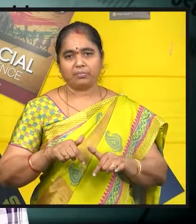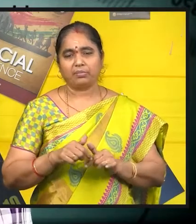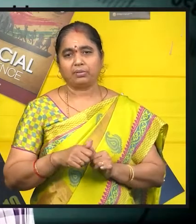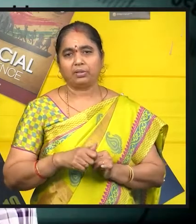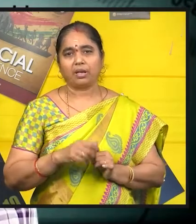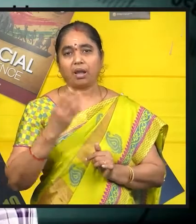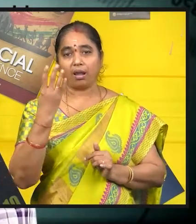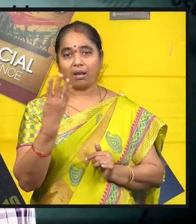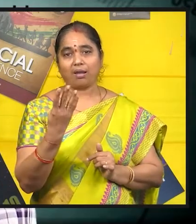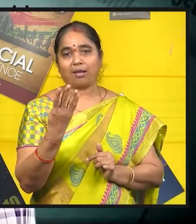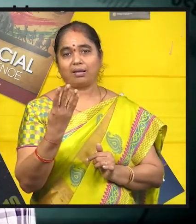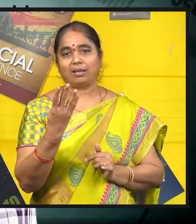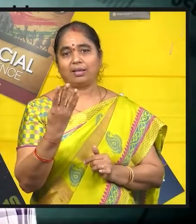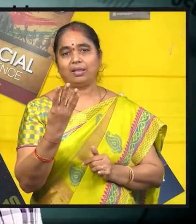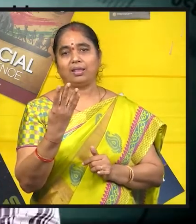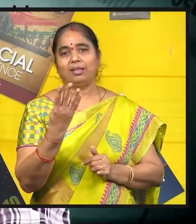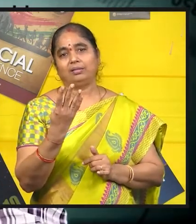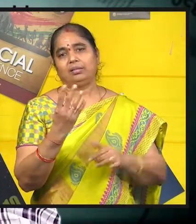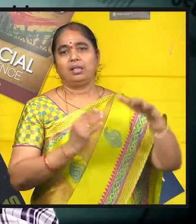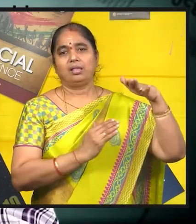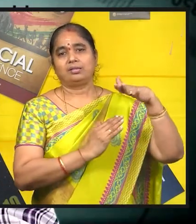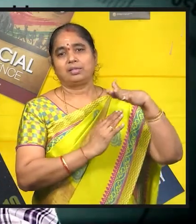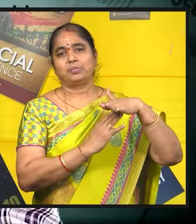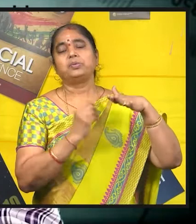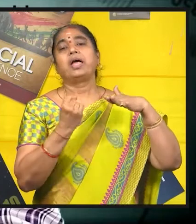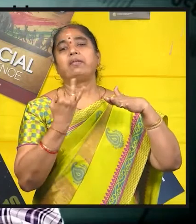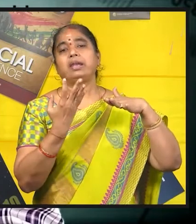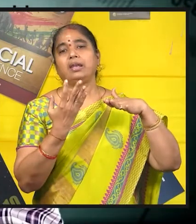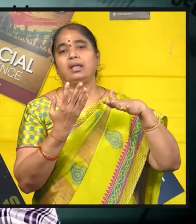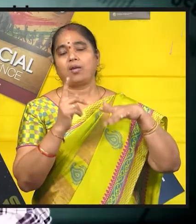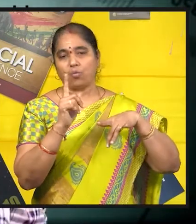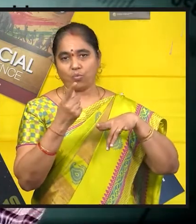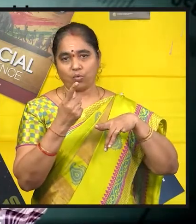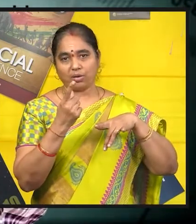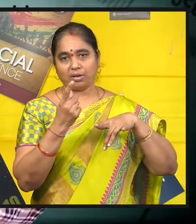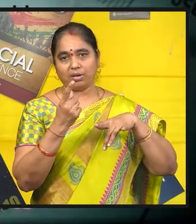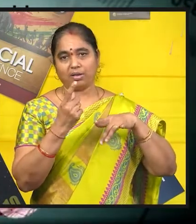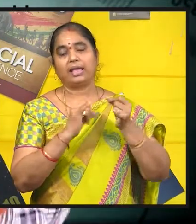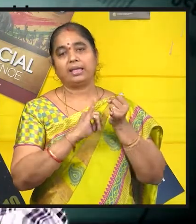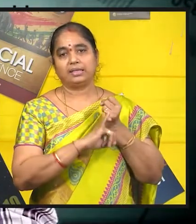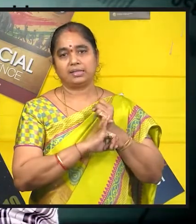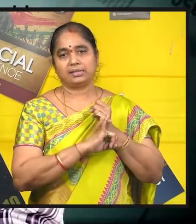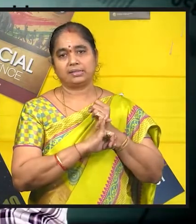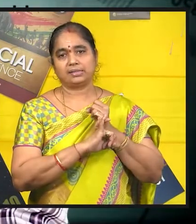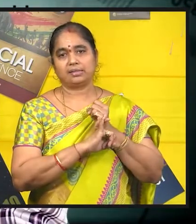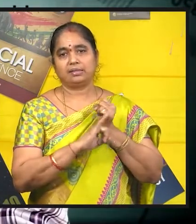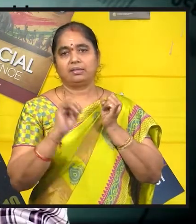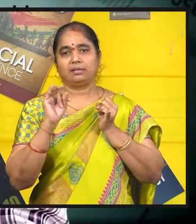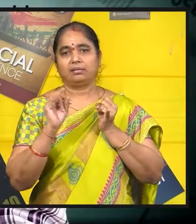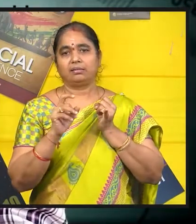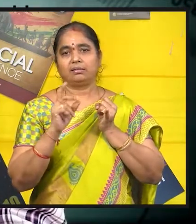சொன்னால் நமக்கு நான்கு துணைக்குடுகள் இருக்கிறது. என்னென்ன துணைக்குடுகள்? நம்பர் ஒன்னு எஸ் துணைக்குடு என்று